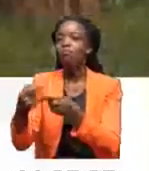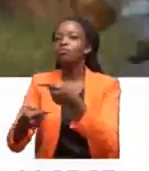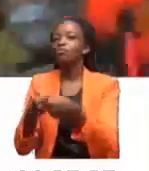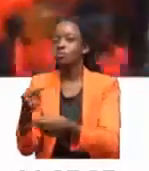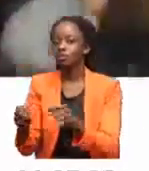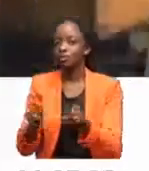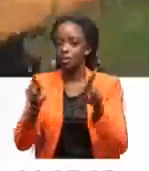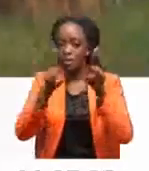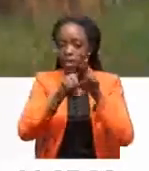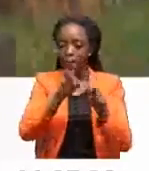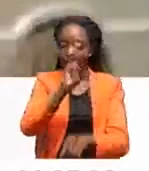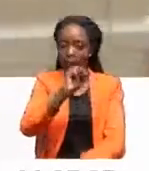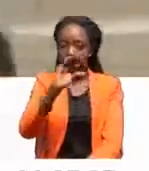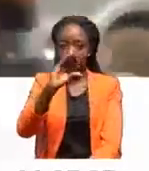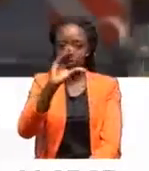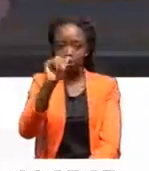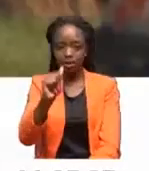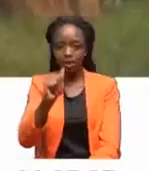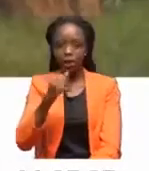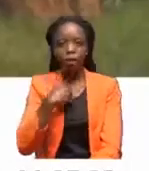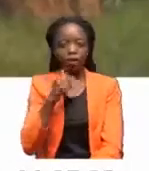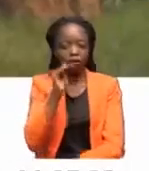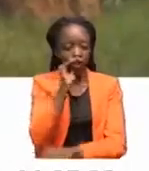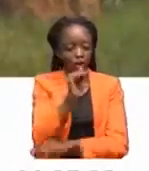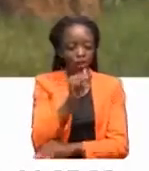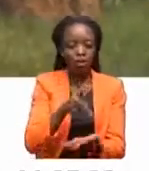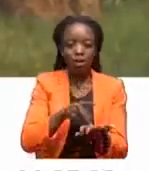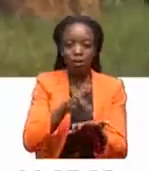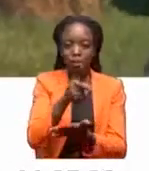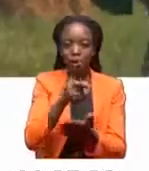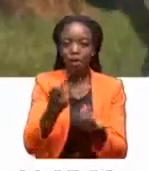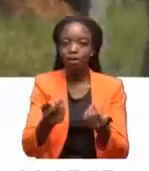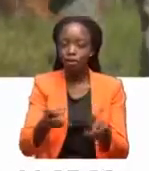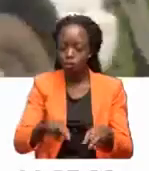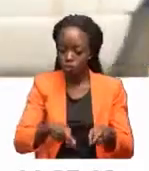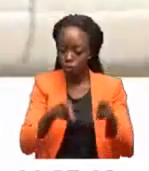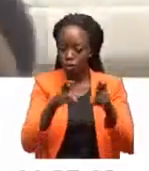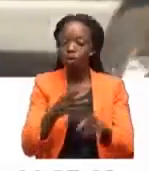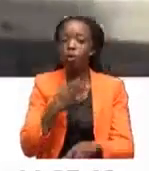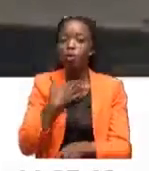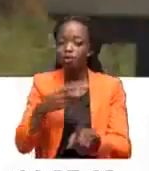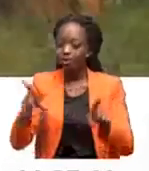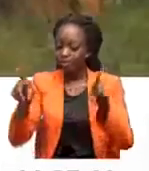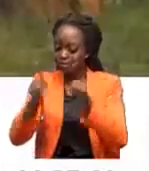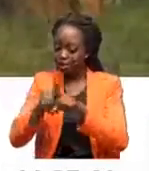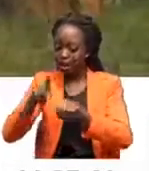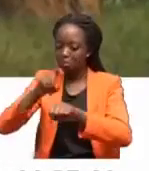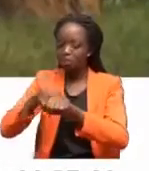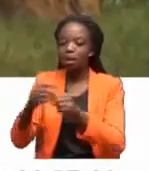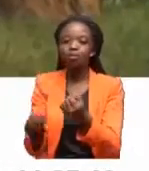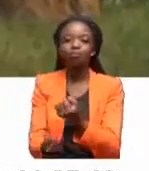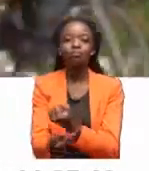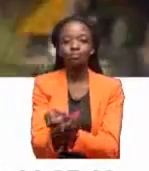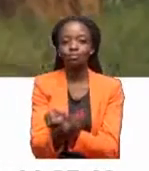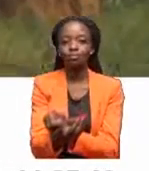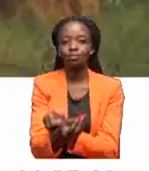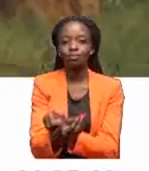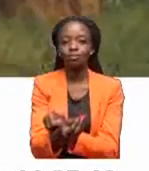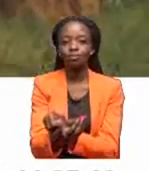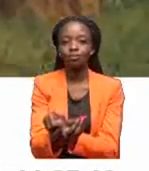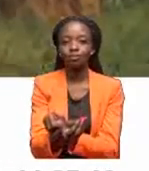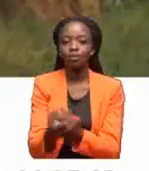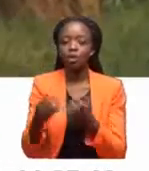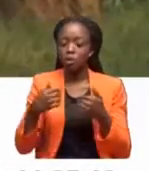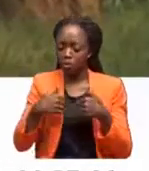MCA ukienda huko, umeenda kuomba uende ulimiwe barabara, wanataka pia waonge pesa. Ndiposa sisi